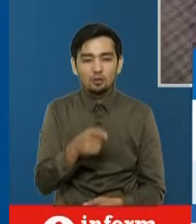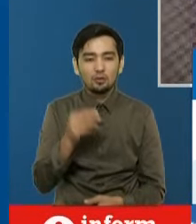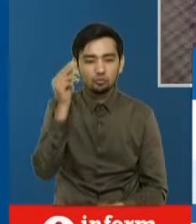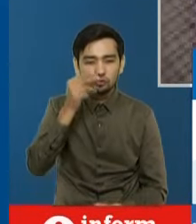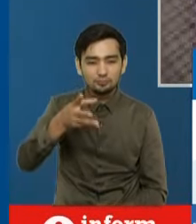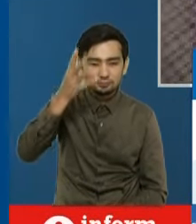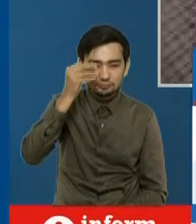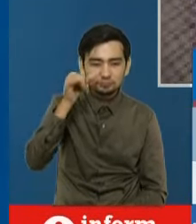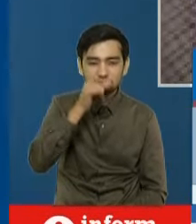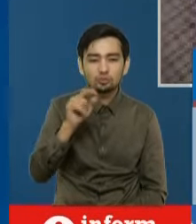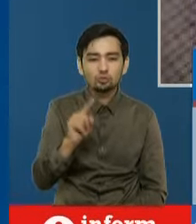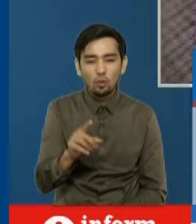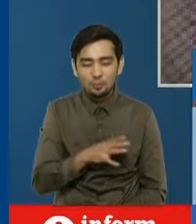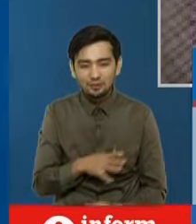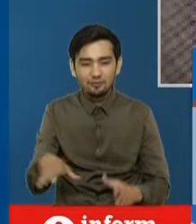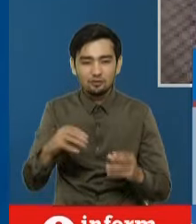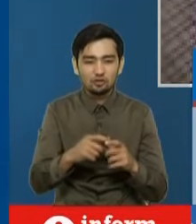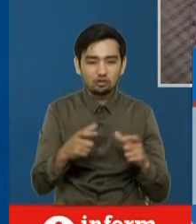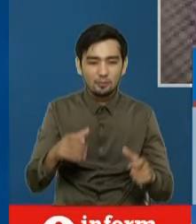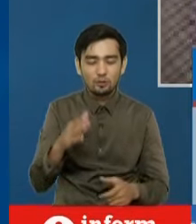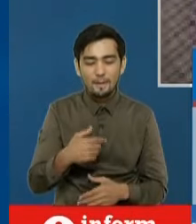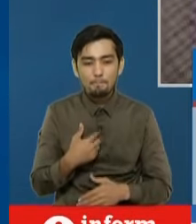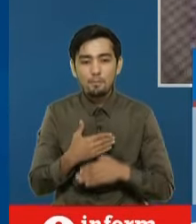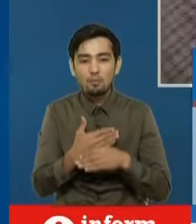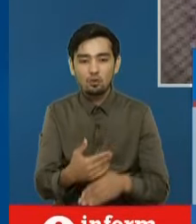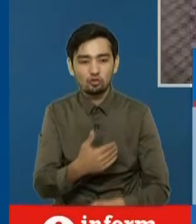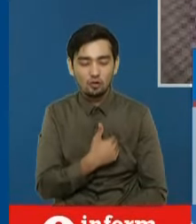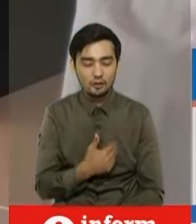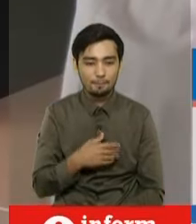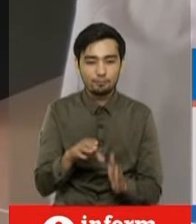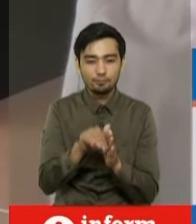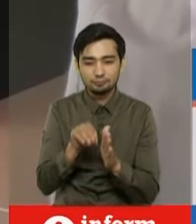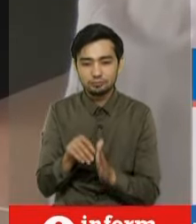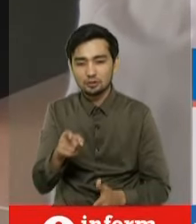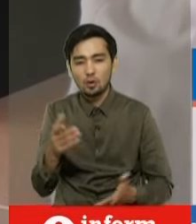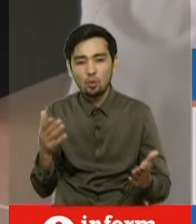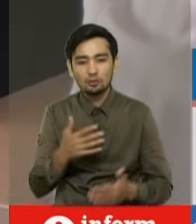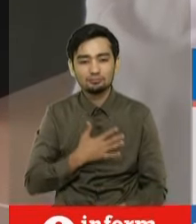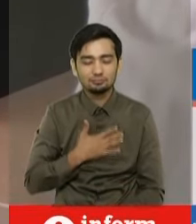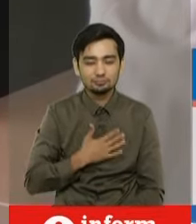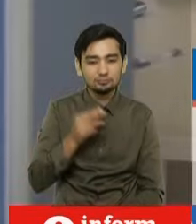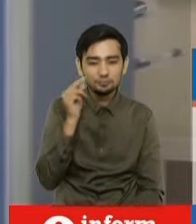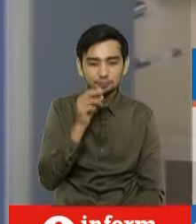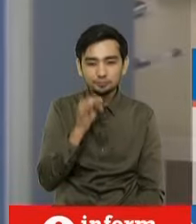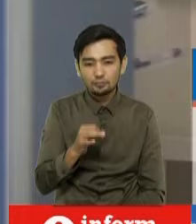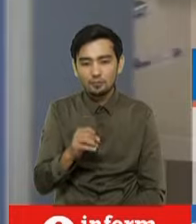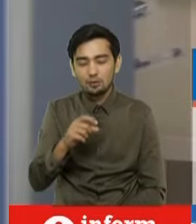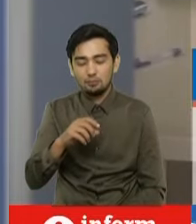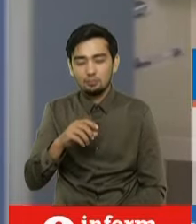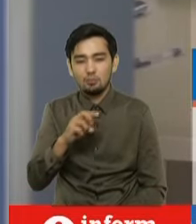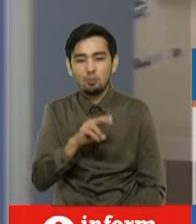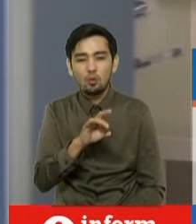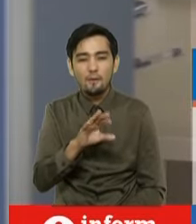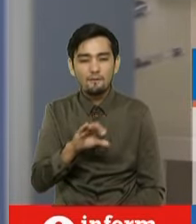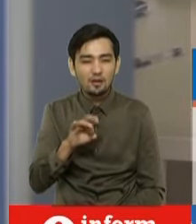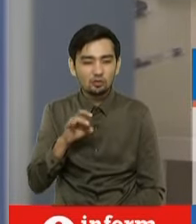чтобы принять управленческое решение, для того, чтобы помочь. Откорректировать. Профессорско-преподавательский состав также ждет